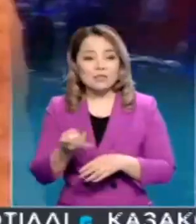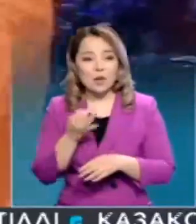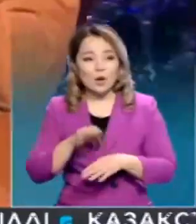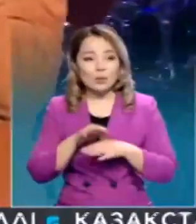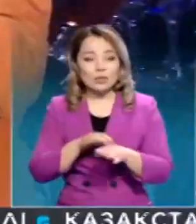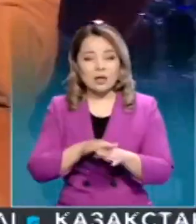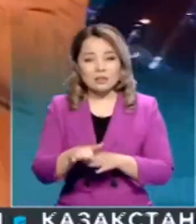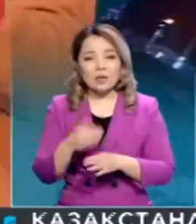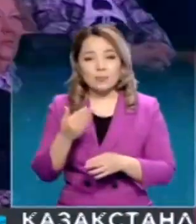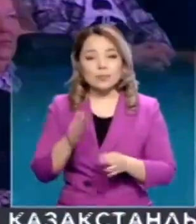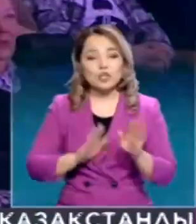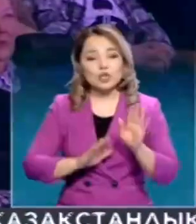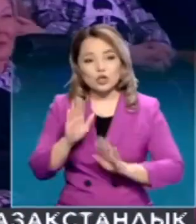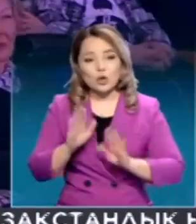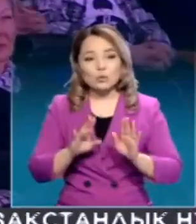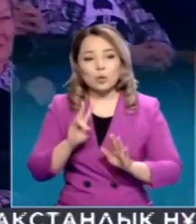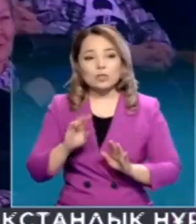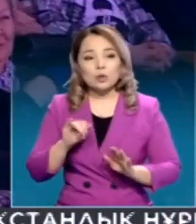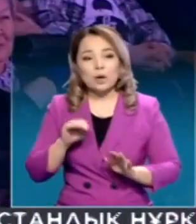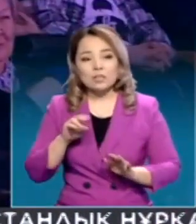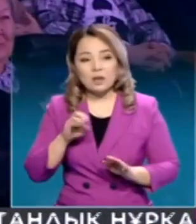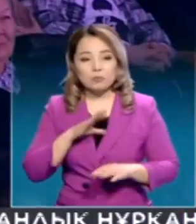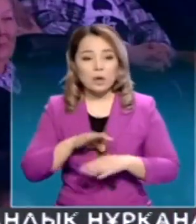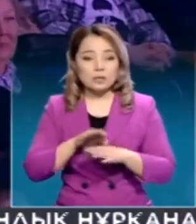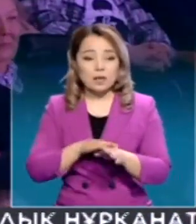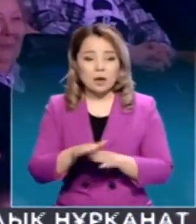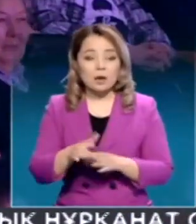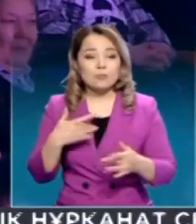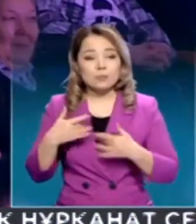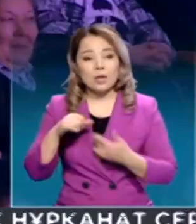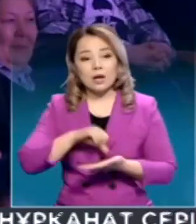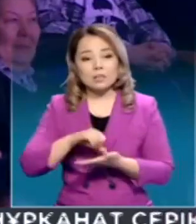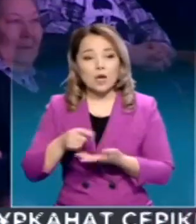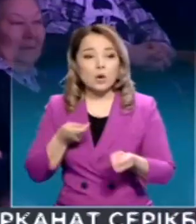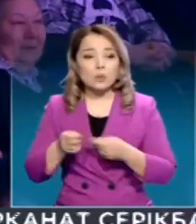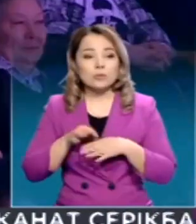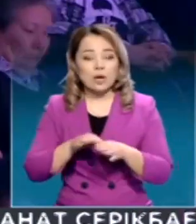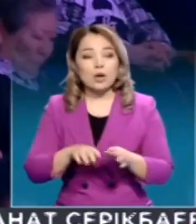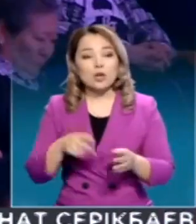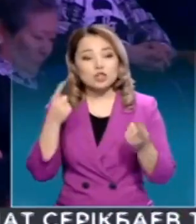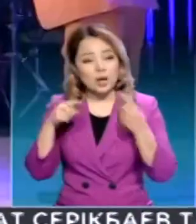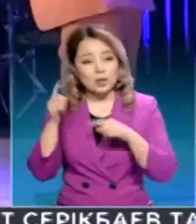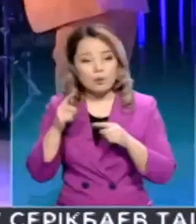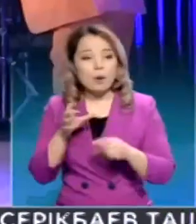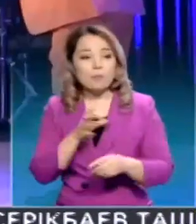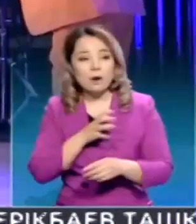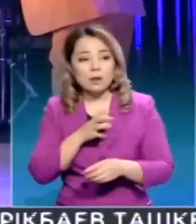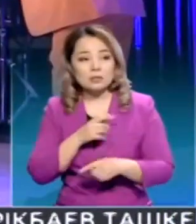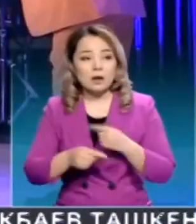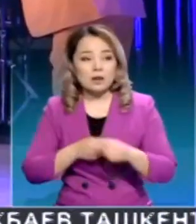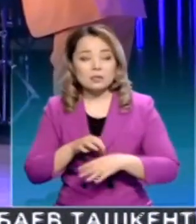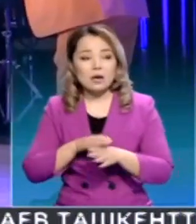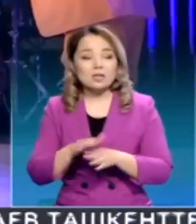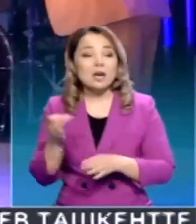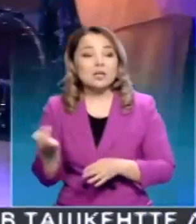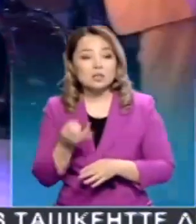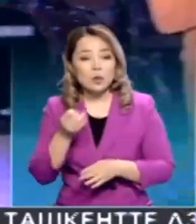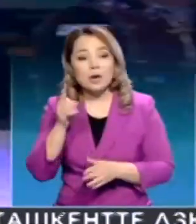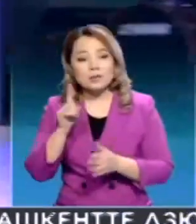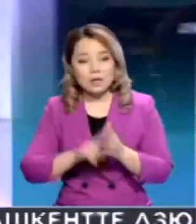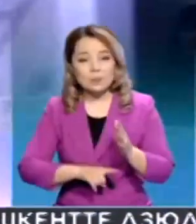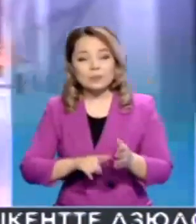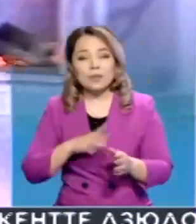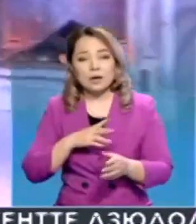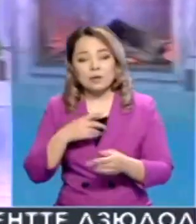Еркін Жуасбек пен режиссер Нұрлан Жұманиязов. Өнер саңлақтарының жетекшілігімен қойылған шығармада байлық пен мансапқа қызығушылық, адалдық